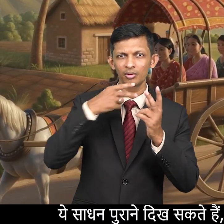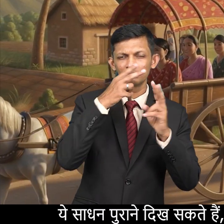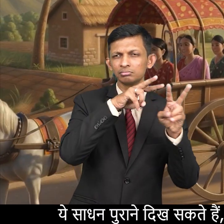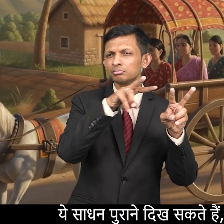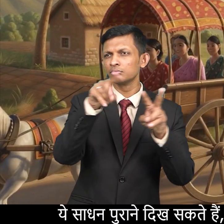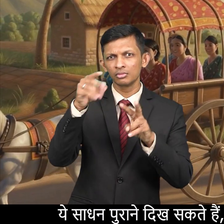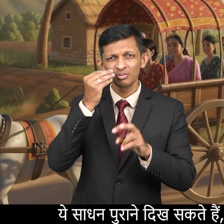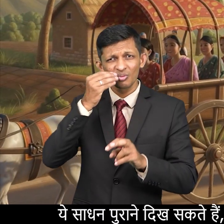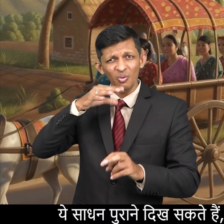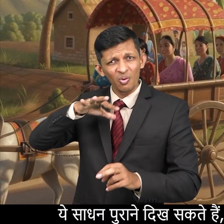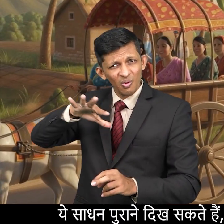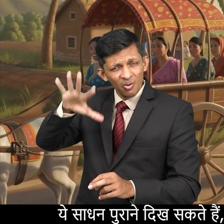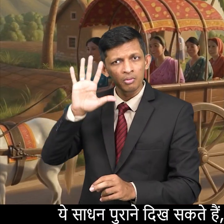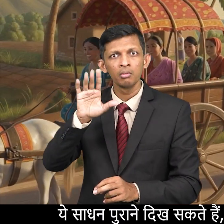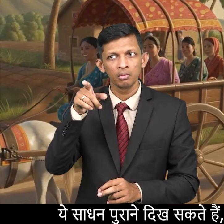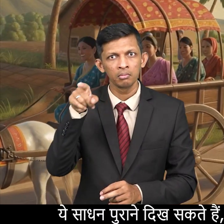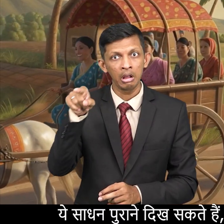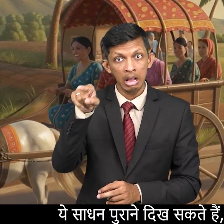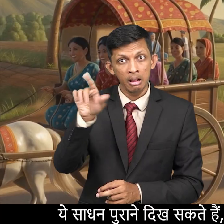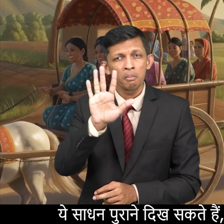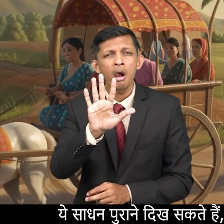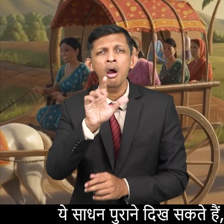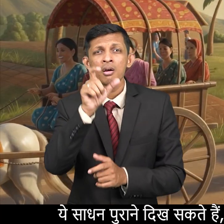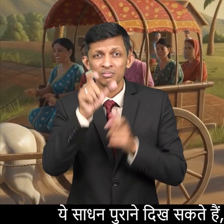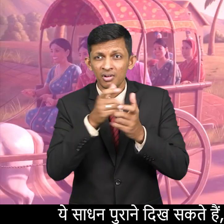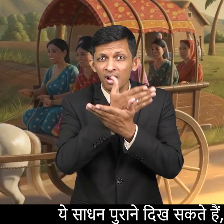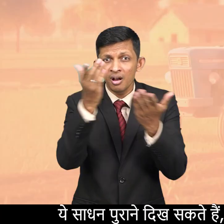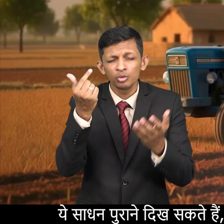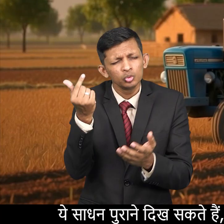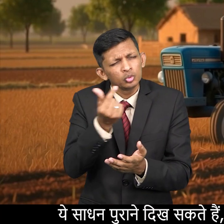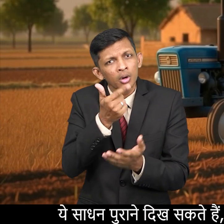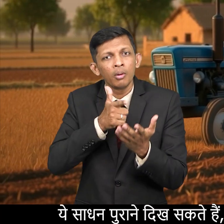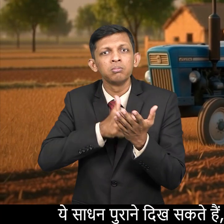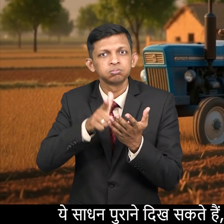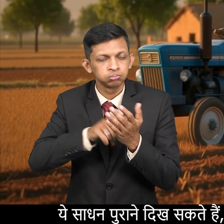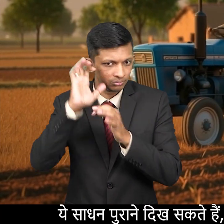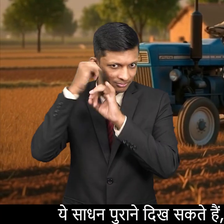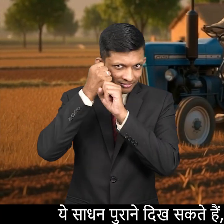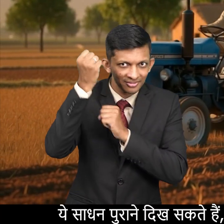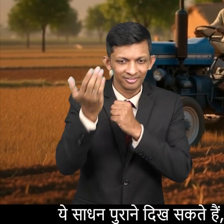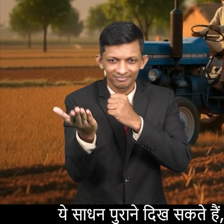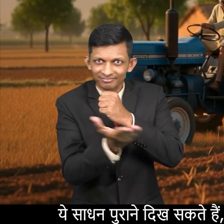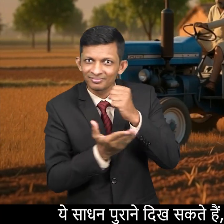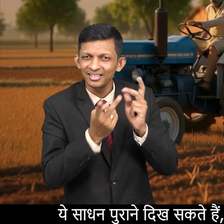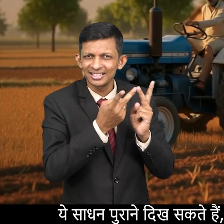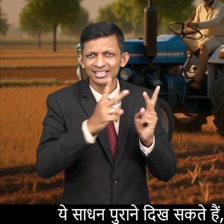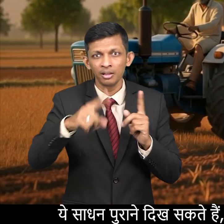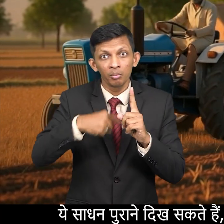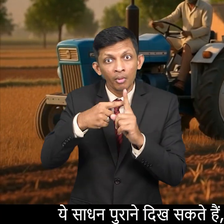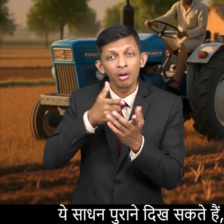ये साधन पुराने दिख सकते हैं, लेकिन किसानों और ग्रामीणों के लिए बहुत उपयोगी है।